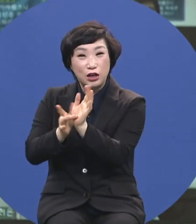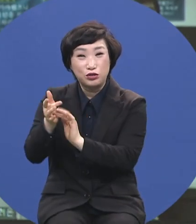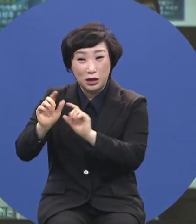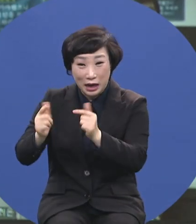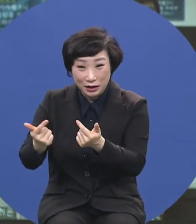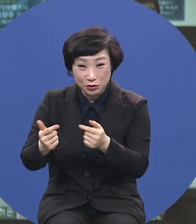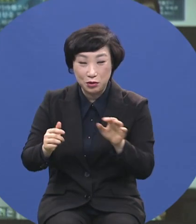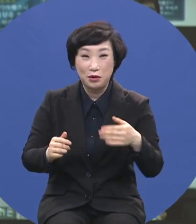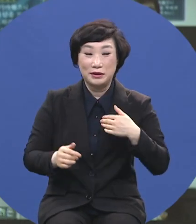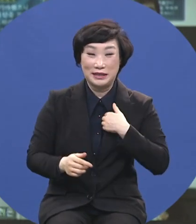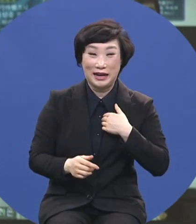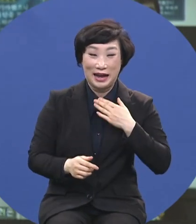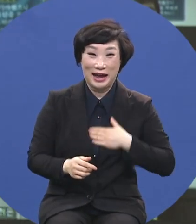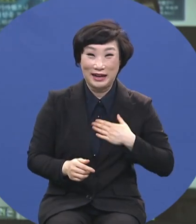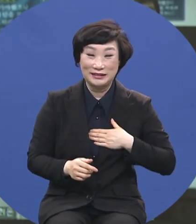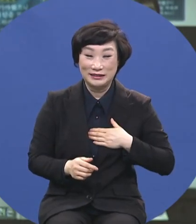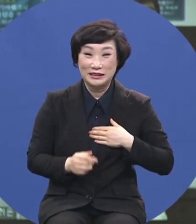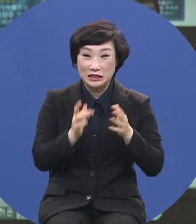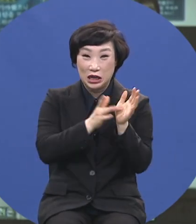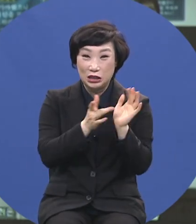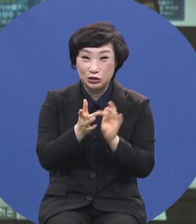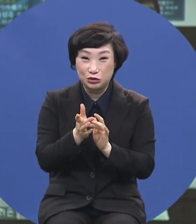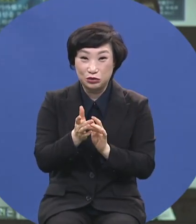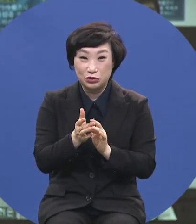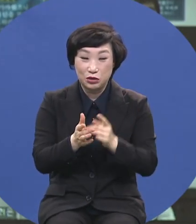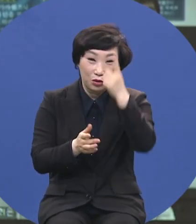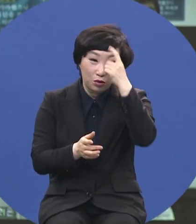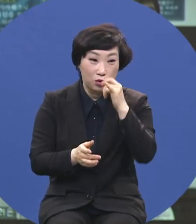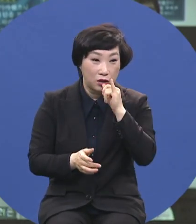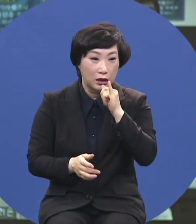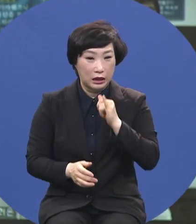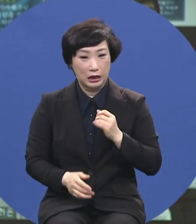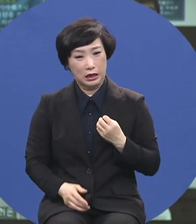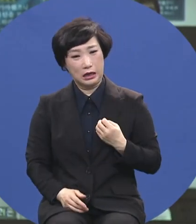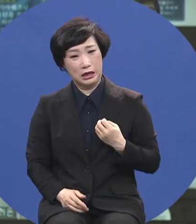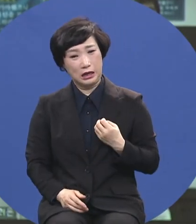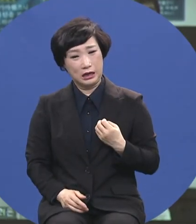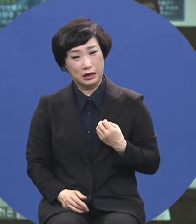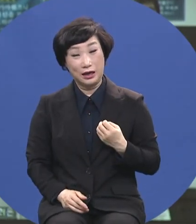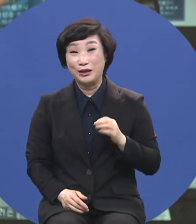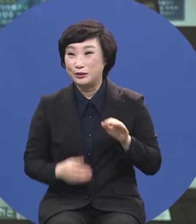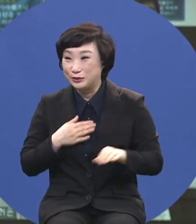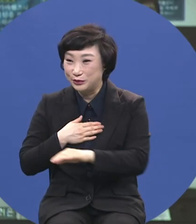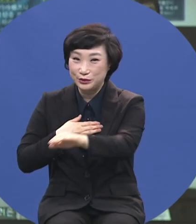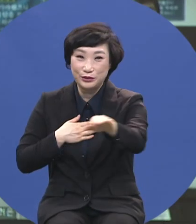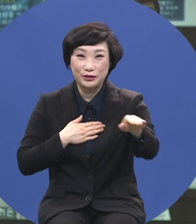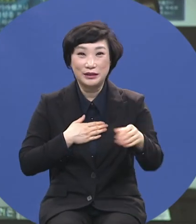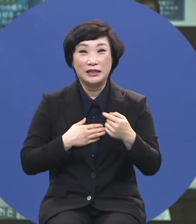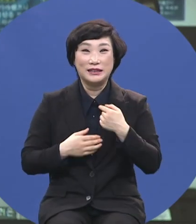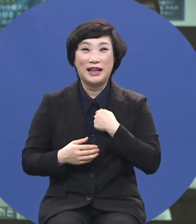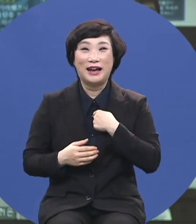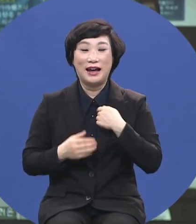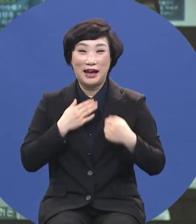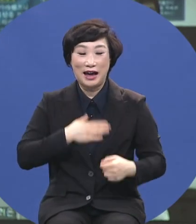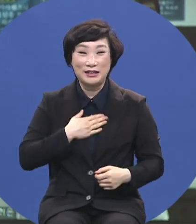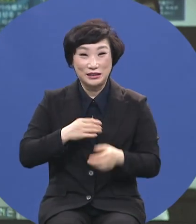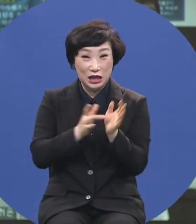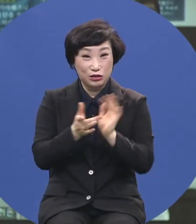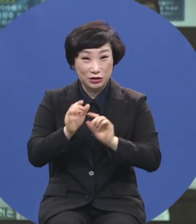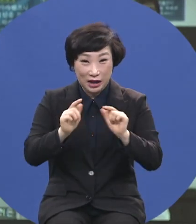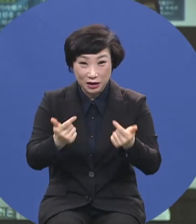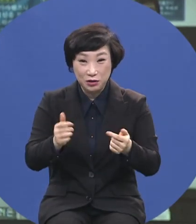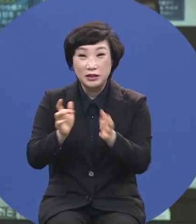아니라 내가 아는 예수를 고집하고 있어요. 우리는 내가 아는 예수가 아니라